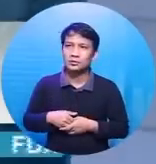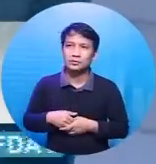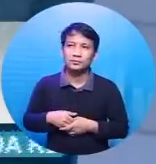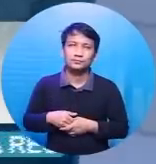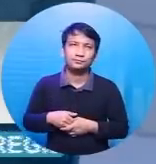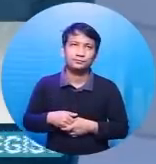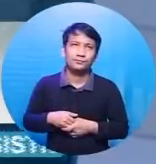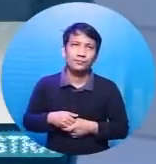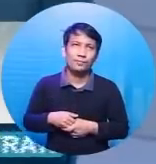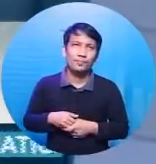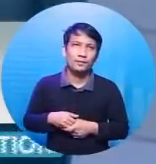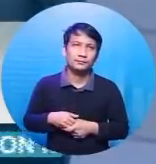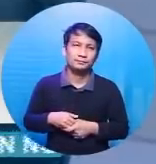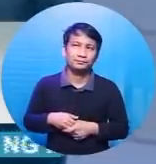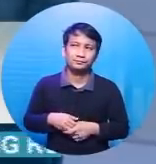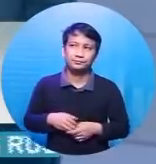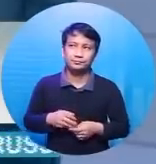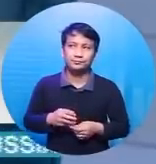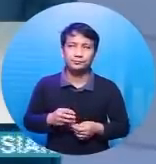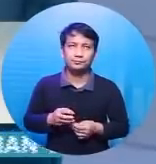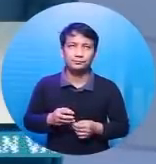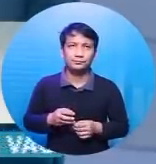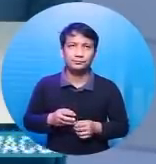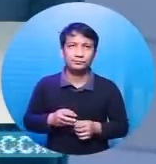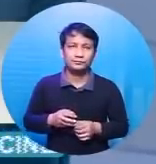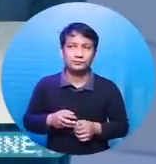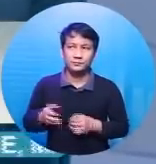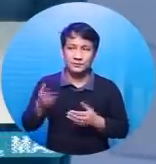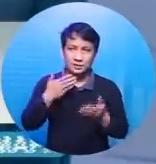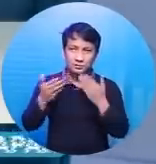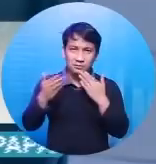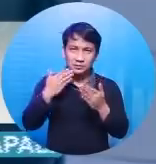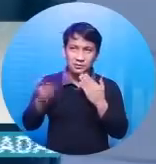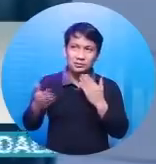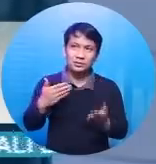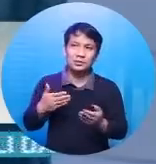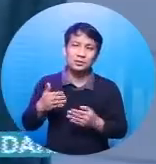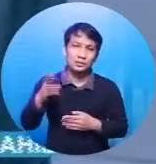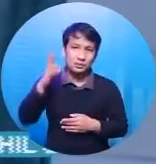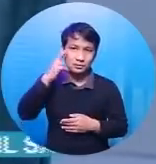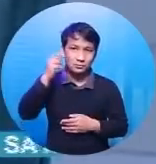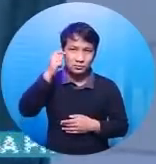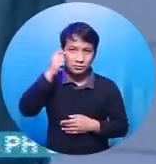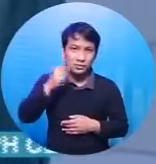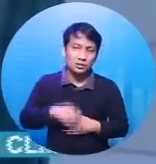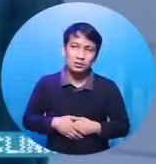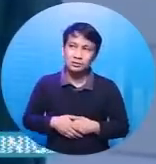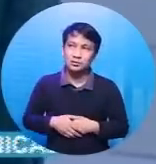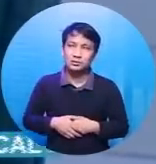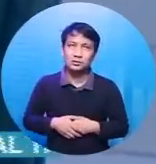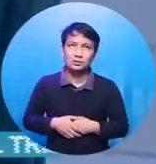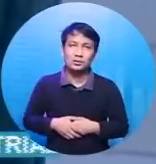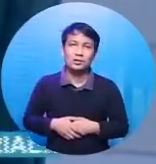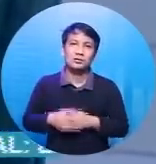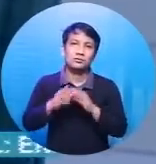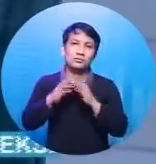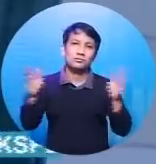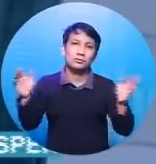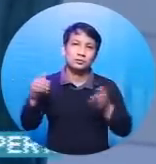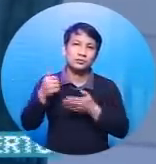Congratulations. Okay. Maraming salamat po, Idol. Yes, ma'am. Okay, ngayon naman, ito na, grand